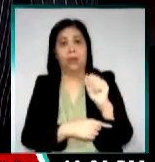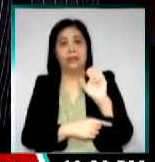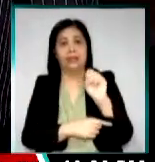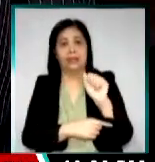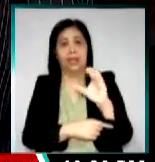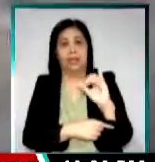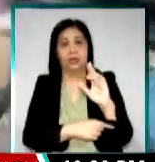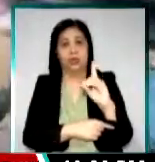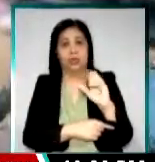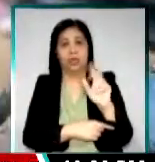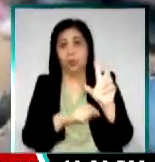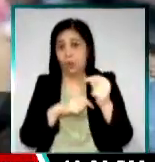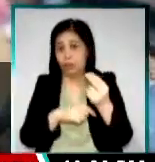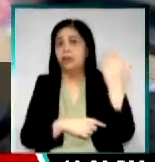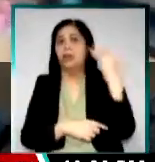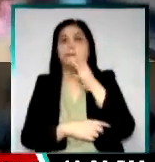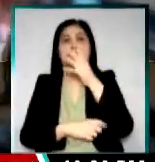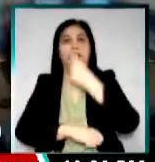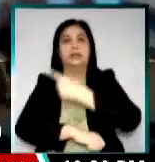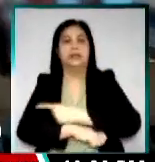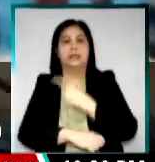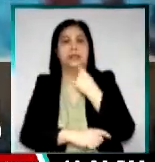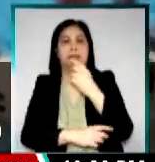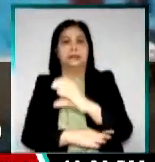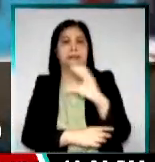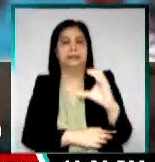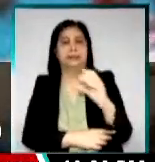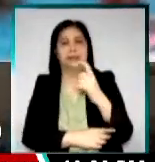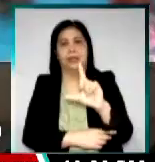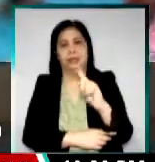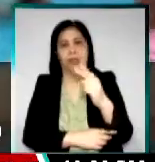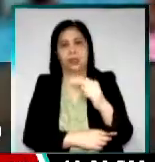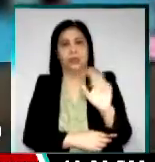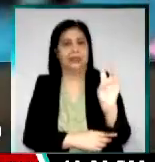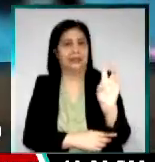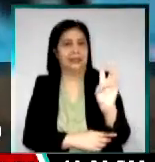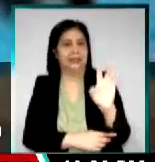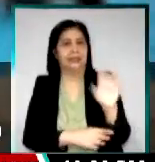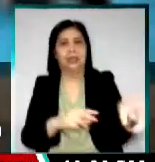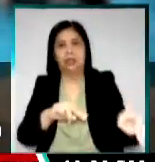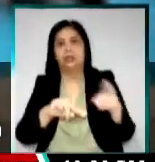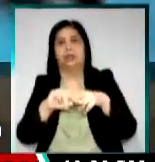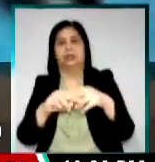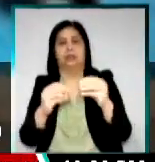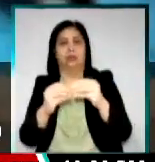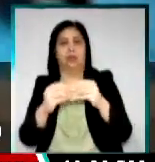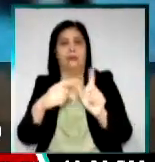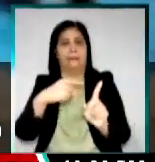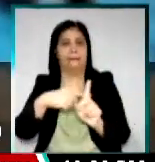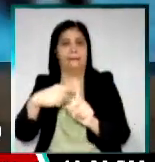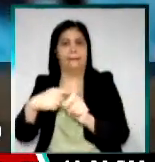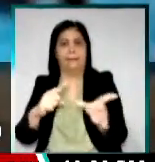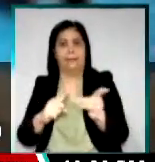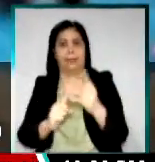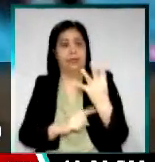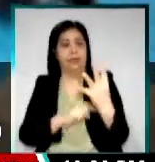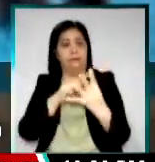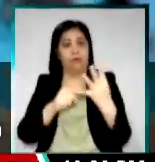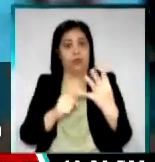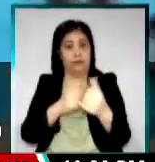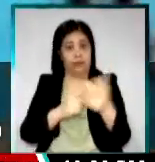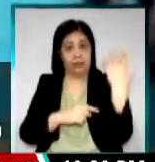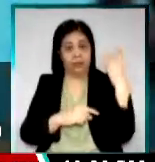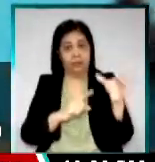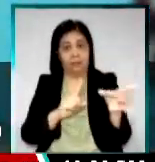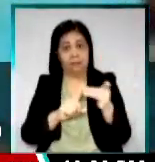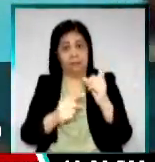Day. Ayon sa Caloocan City LGU, 16 ang nadagdag sa mga nagpositibo. 4 ang naunang naitalang positibo